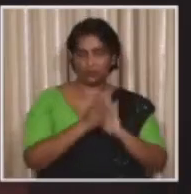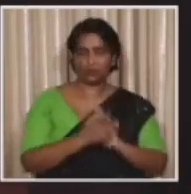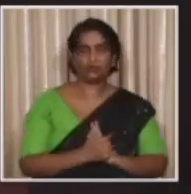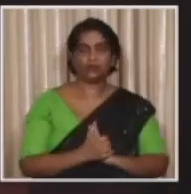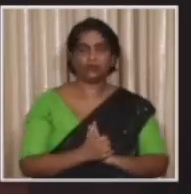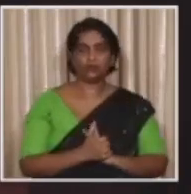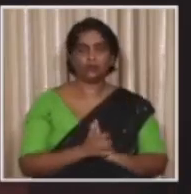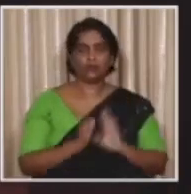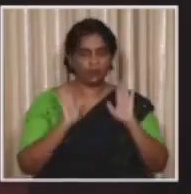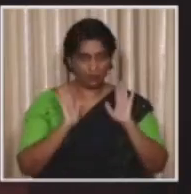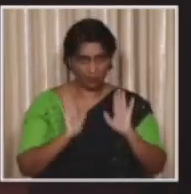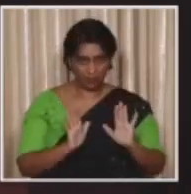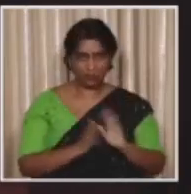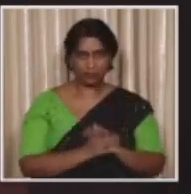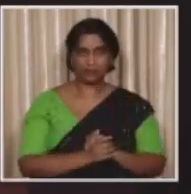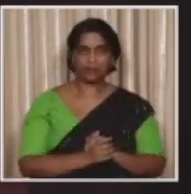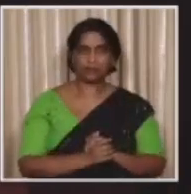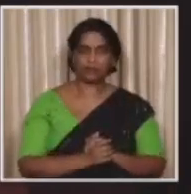හැබැයි